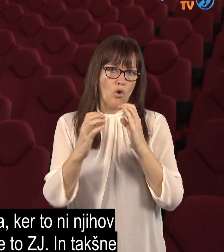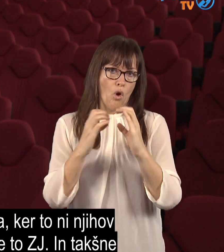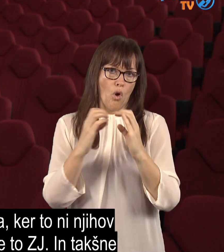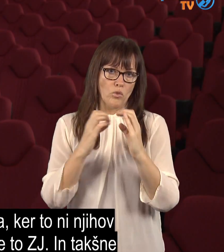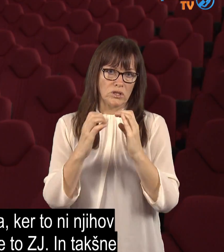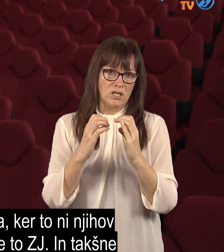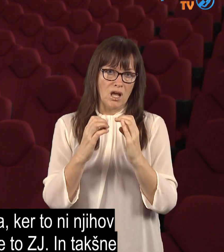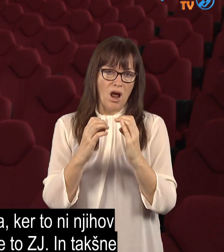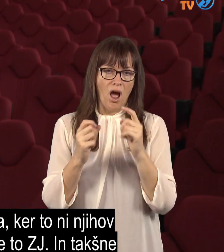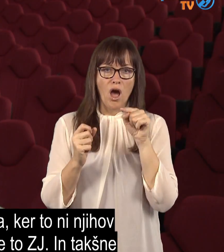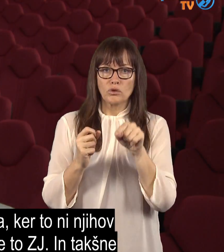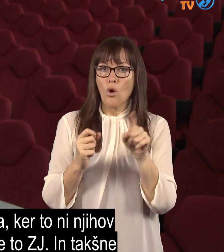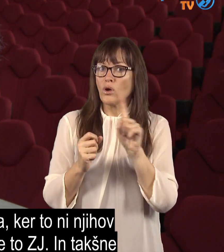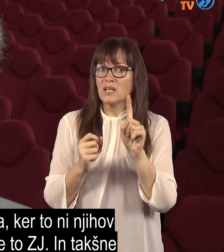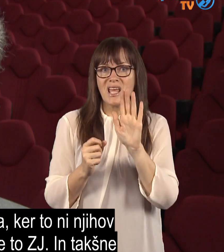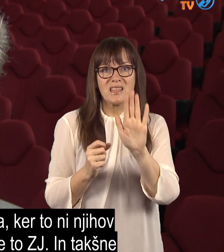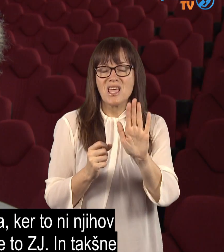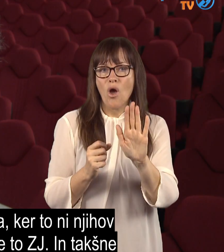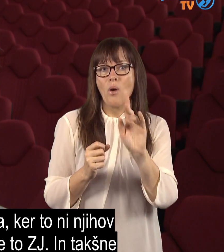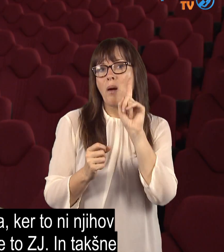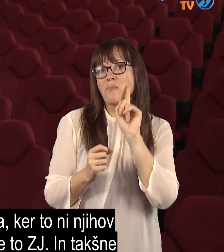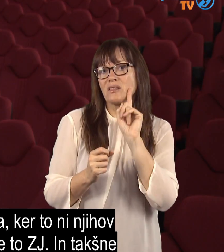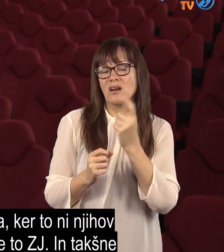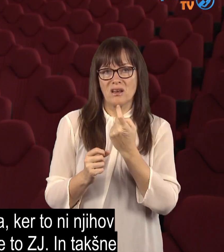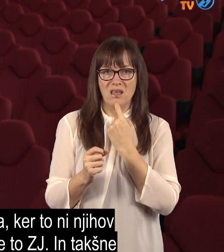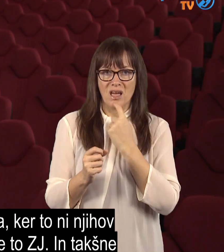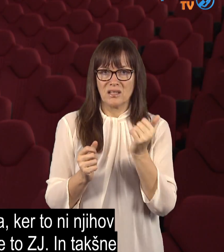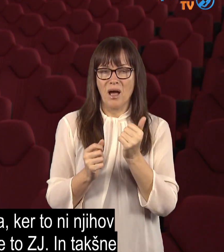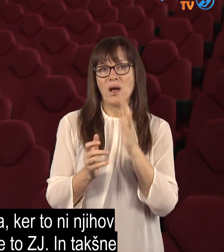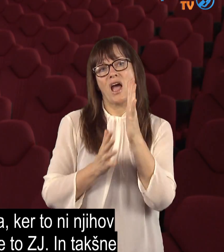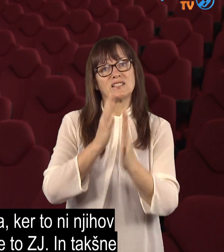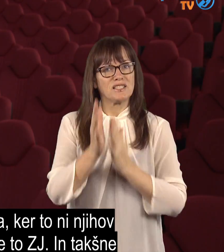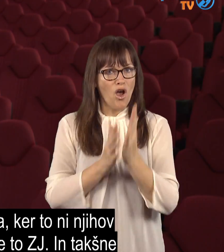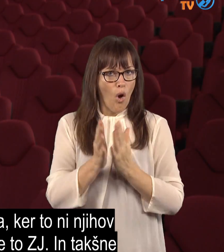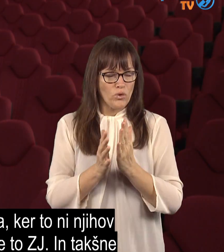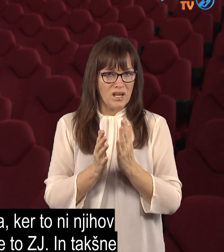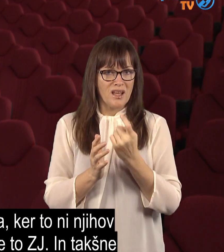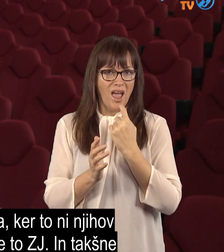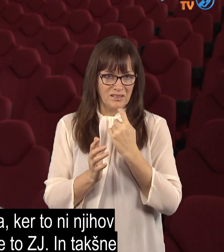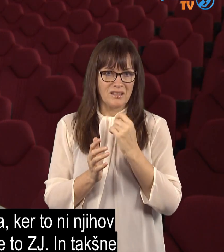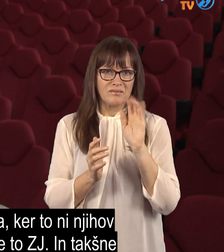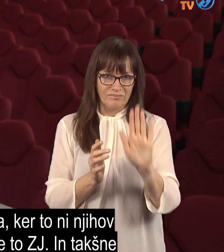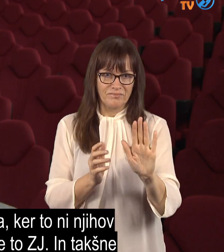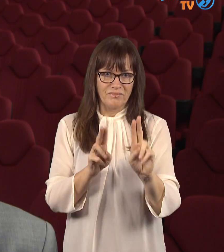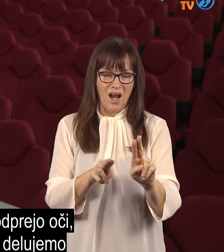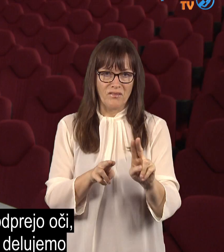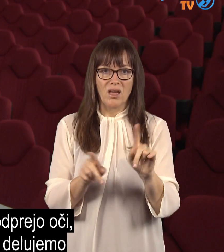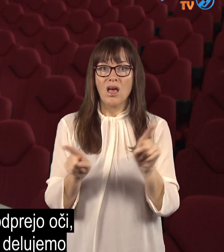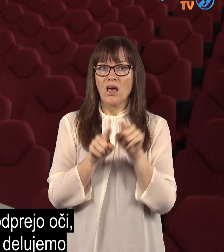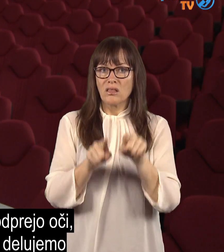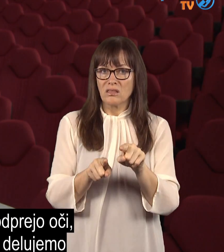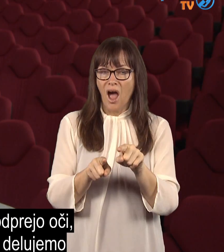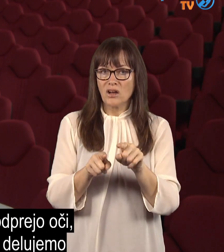komunicira, ker to ni njihov materin jezik, ampak je to znakovni jezik. In takšne prireditve